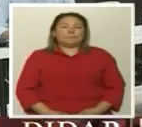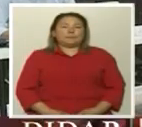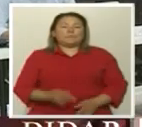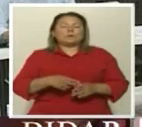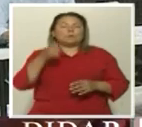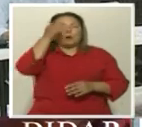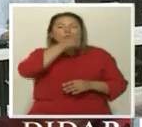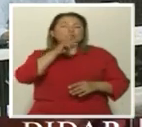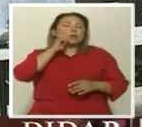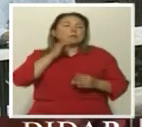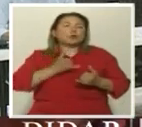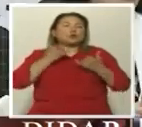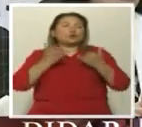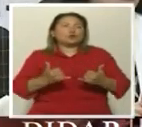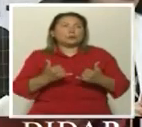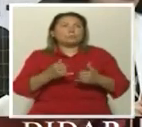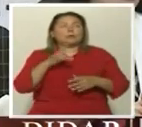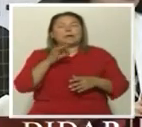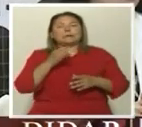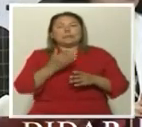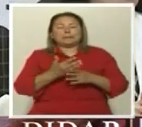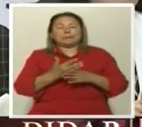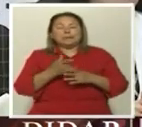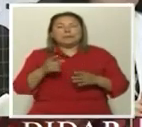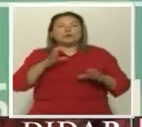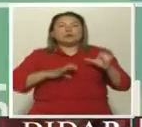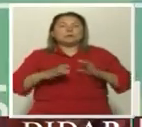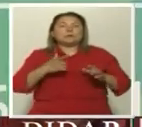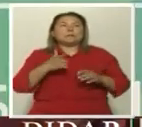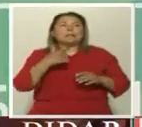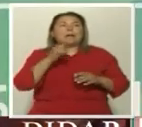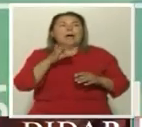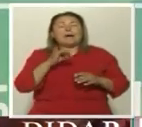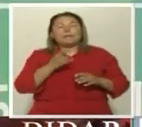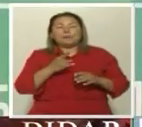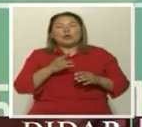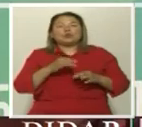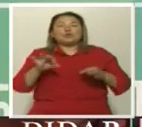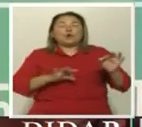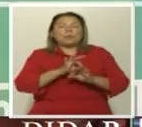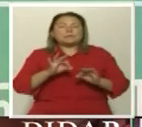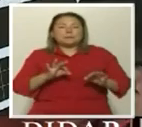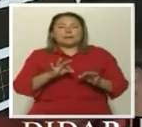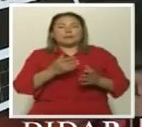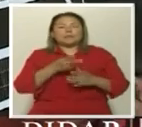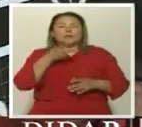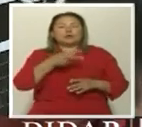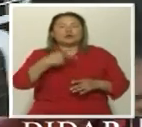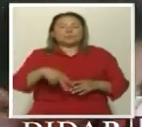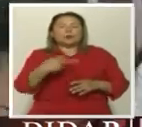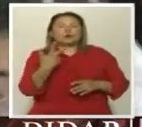Биыл маңғыстаулық жастар үшін бірқатар шара ұйымдастырылады. Соның бірі студент лайф жобасы. Жоба аясында студент көктемі